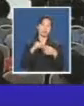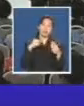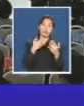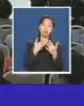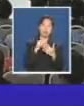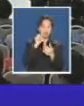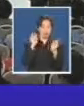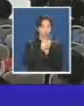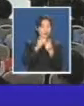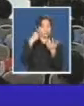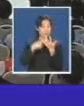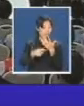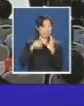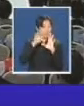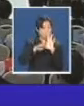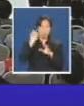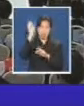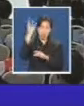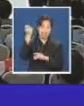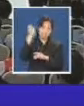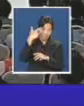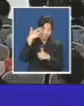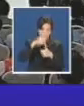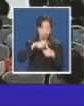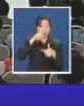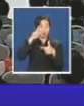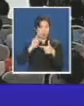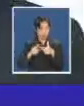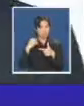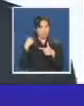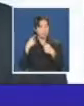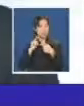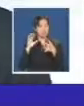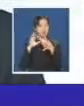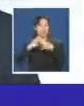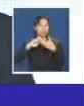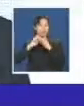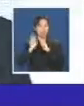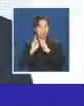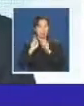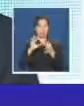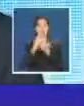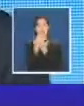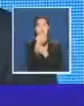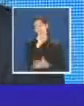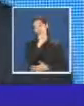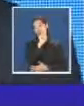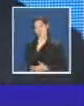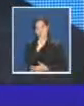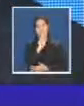คงที่จะเข้ามาสู่ระบบประกันสังคมและมีสวัสดิการแล้วปัญหาที่เรารับฟังมาตลอดก็คือปัญหาการเข้าถึงสินเชื่อ